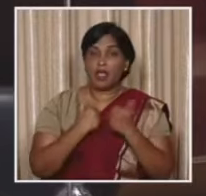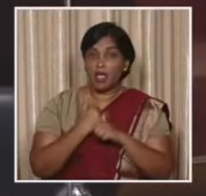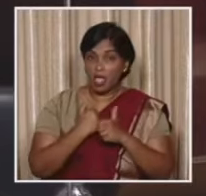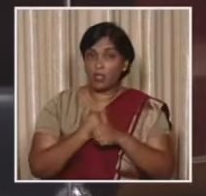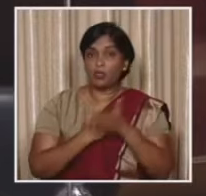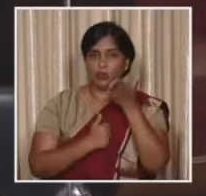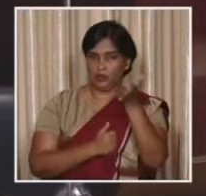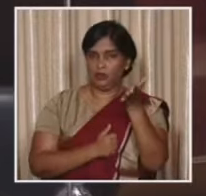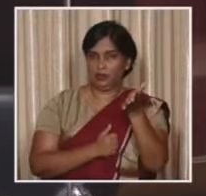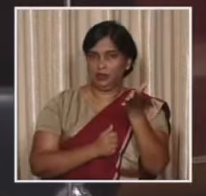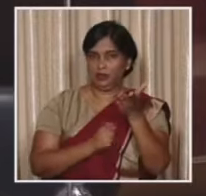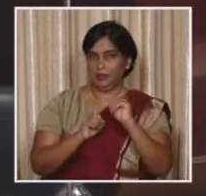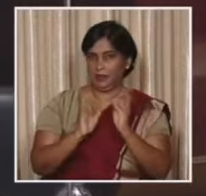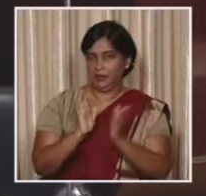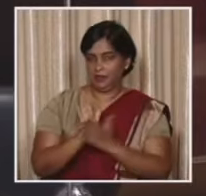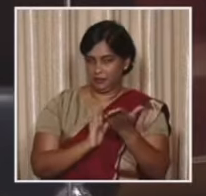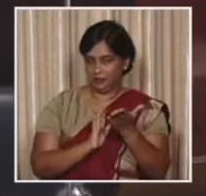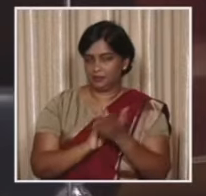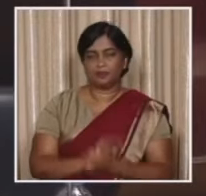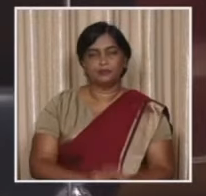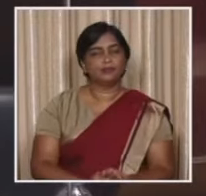අගමැතිවරයා